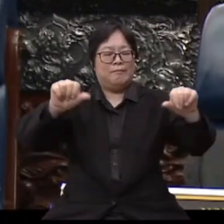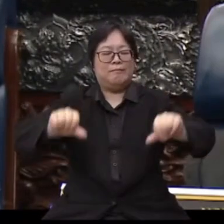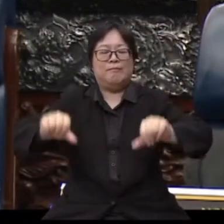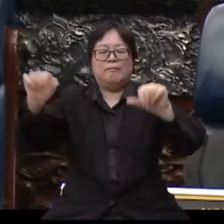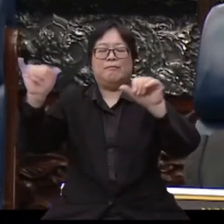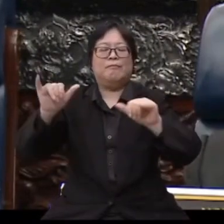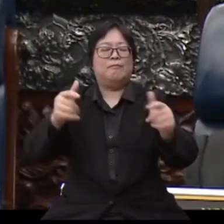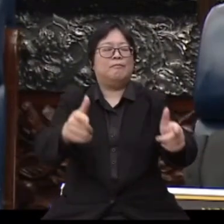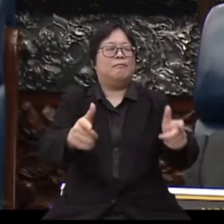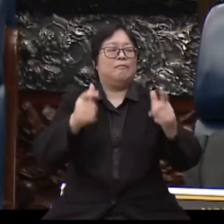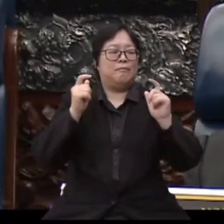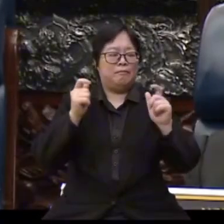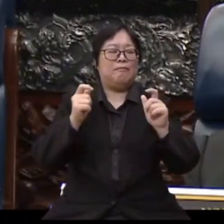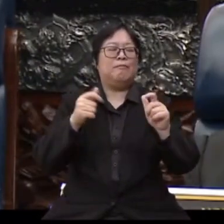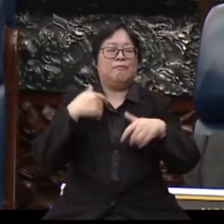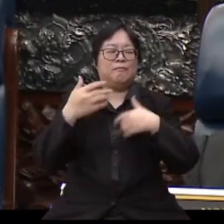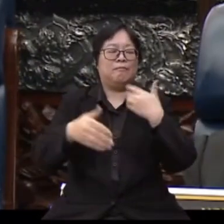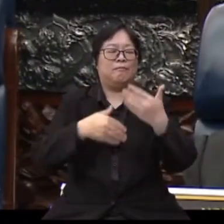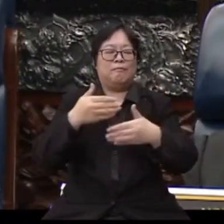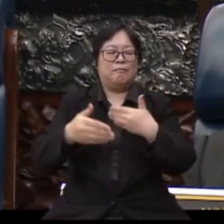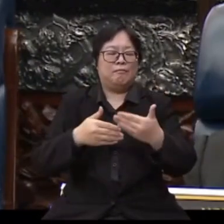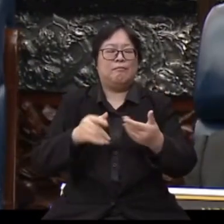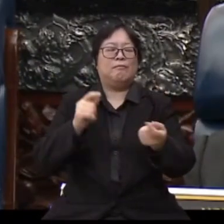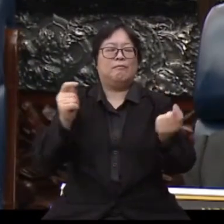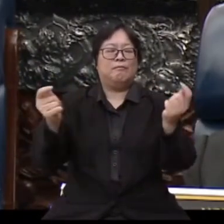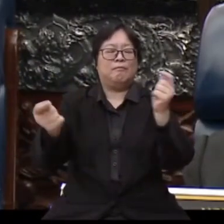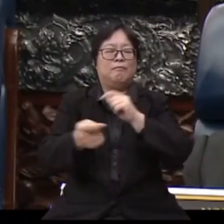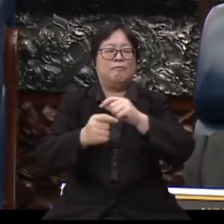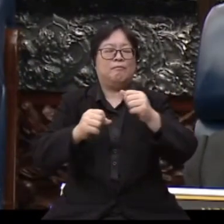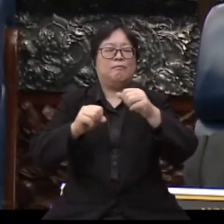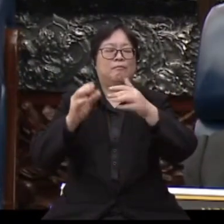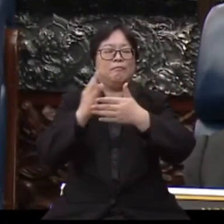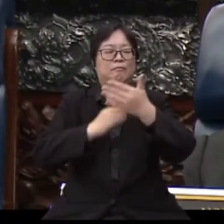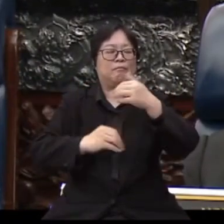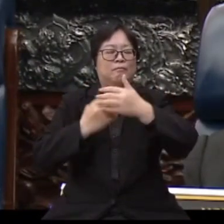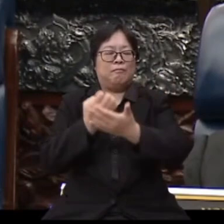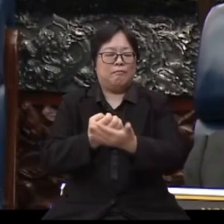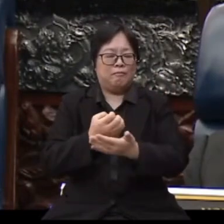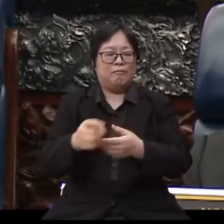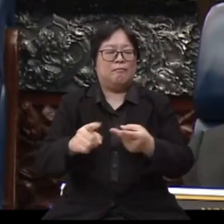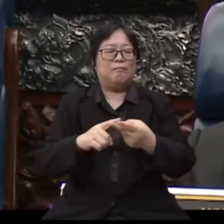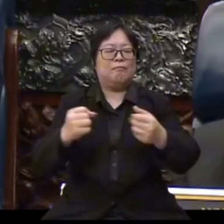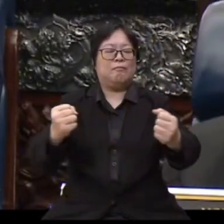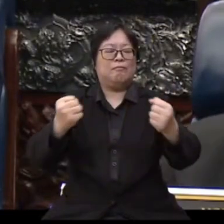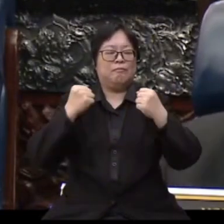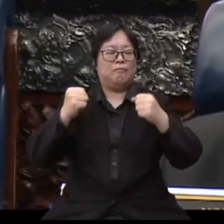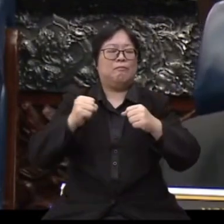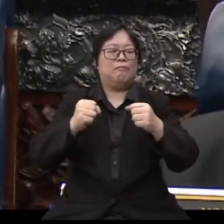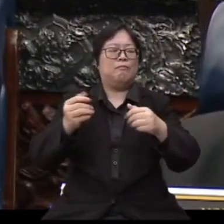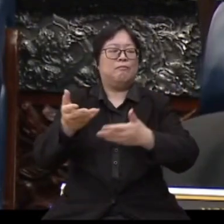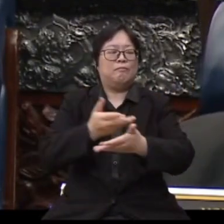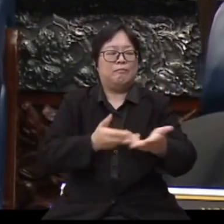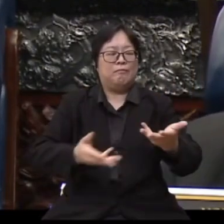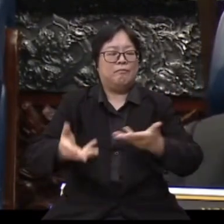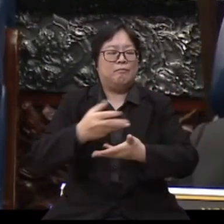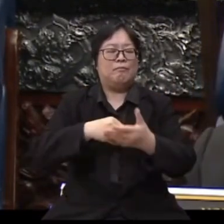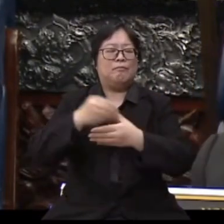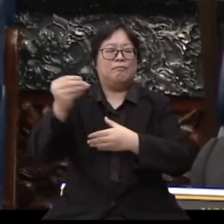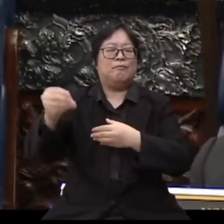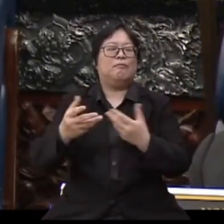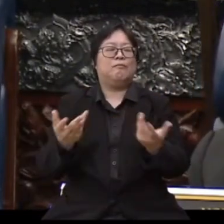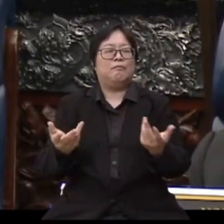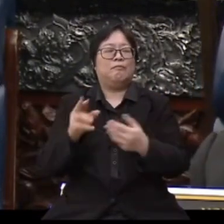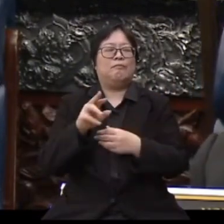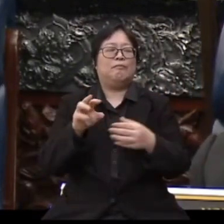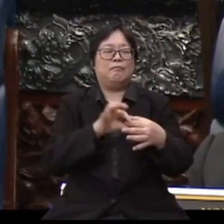untuk mempercepatkan reformasi struktur ekonomi, memperkukuhkan perdagangan luar